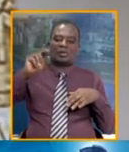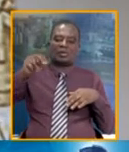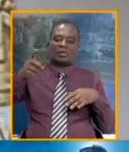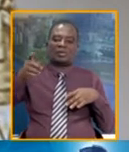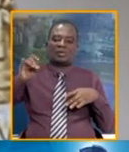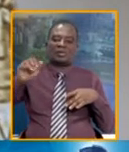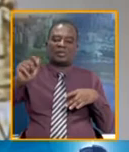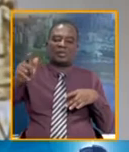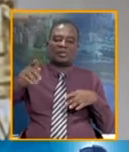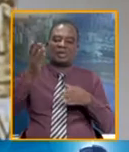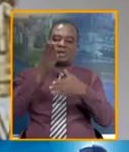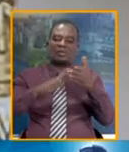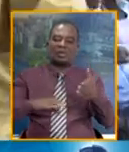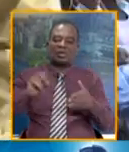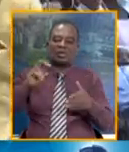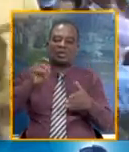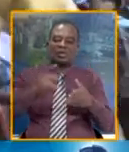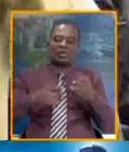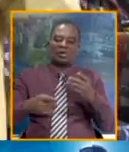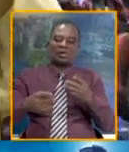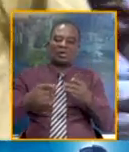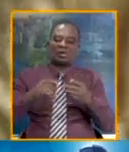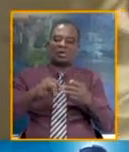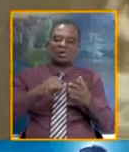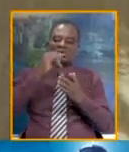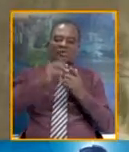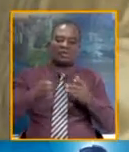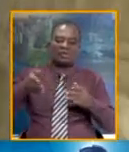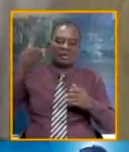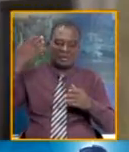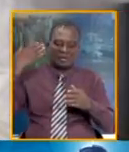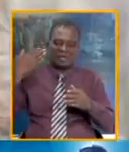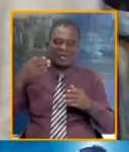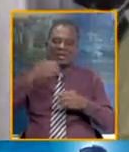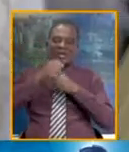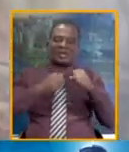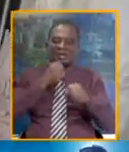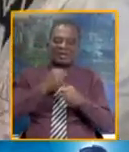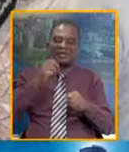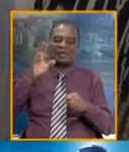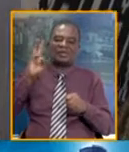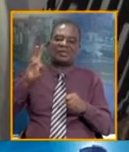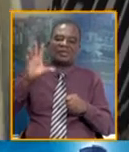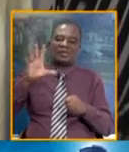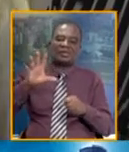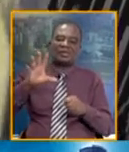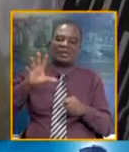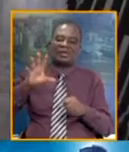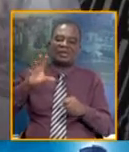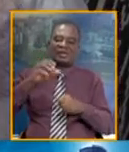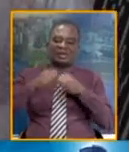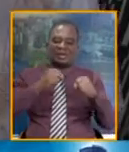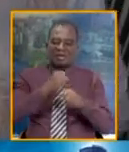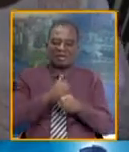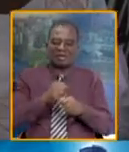le 12 février dernier à Abidjan à l'âge de 76 ans. Le chef de canton de Boundiali a été inhumé le